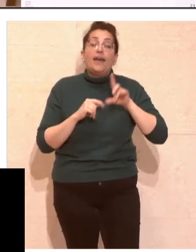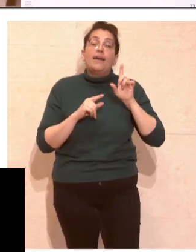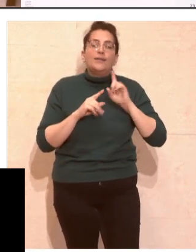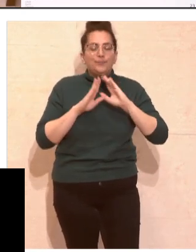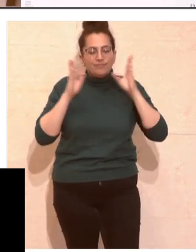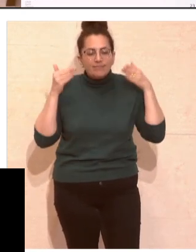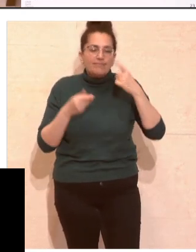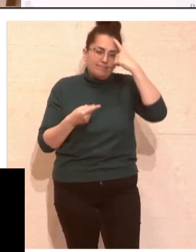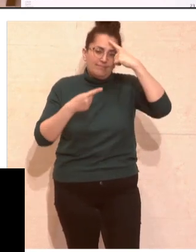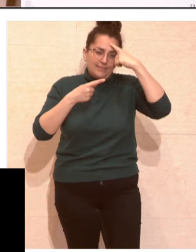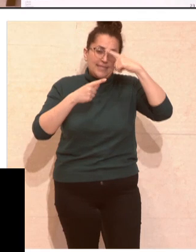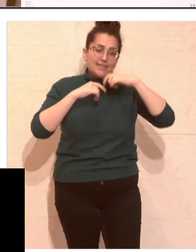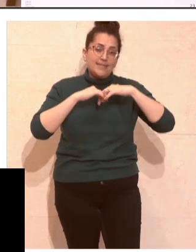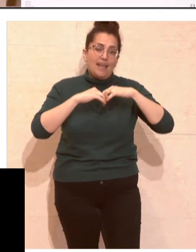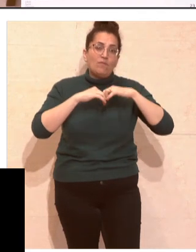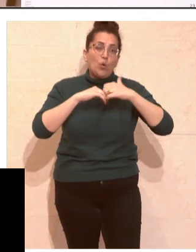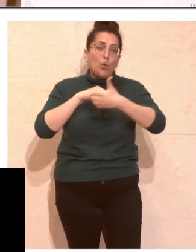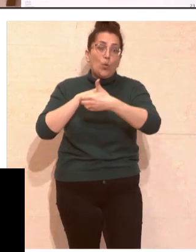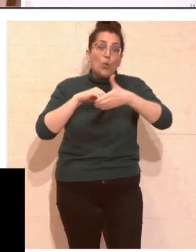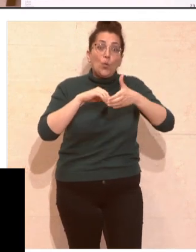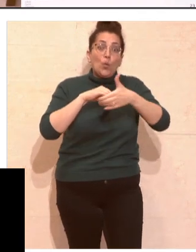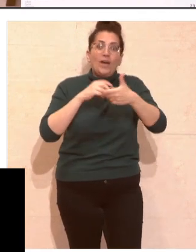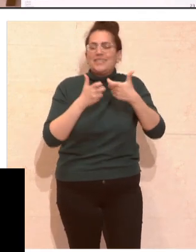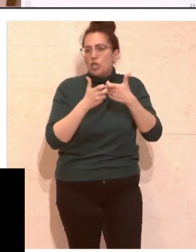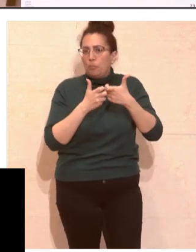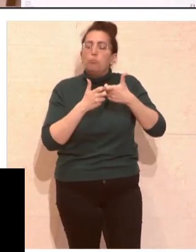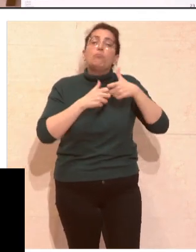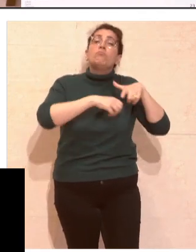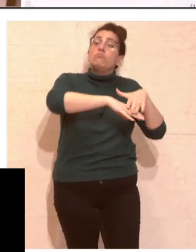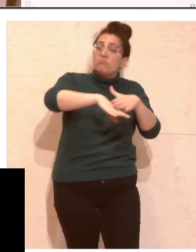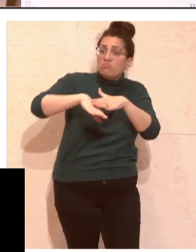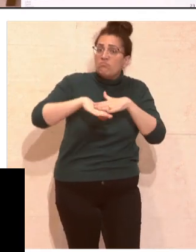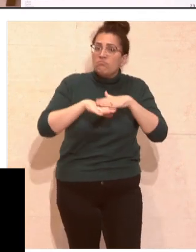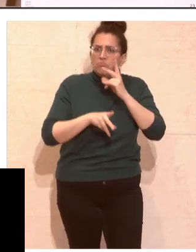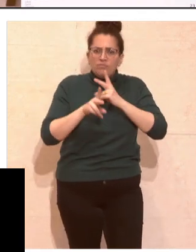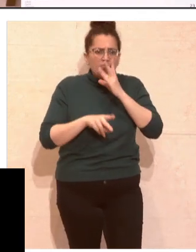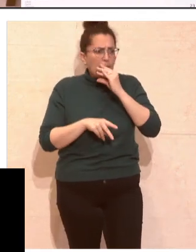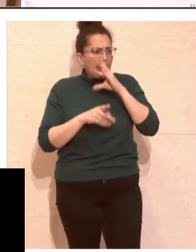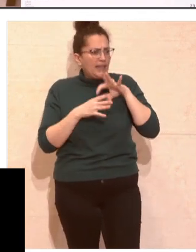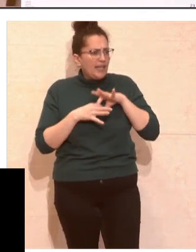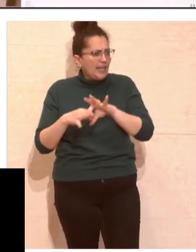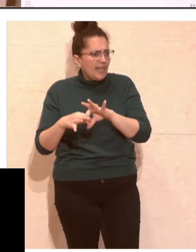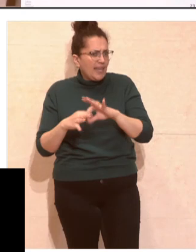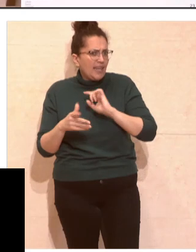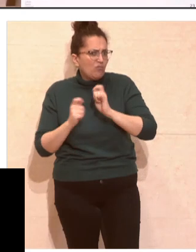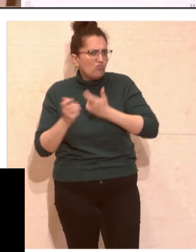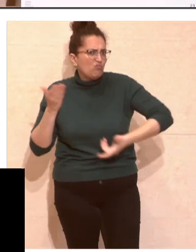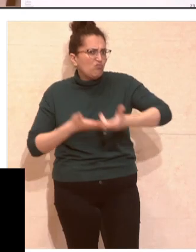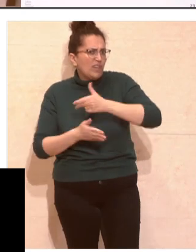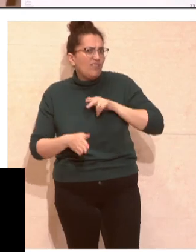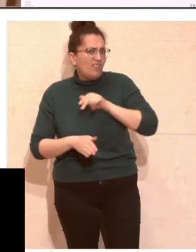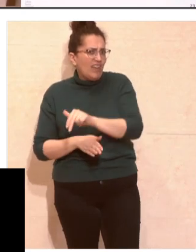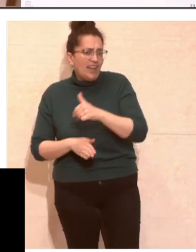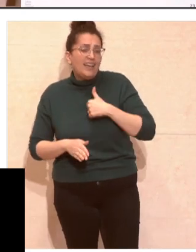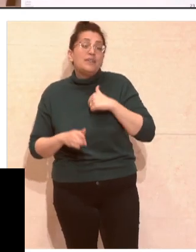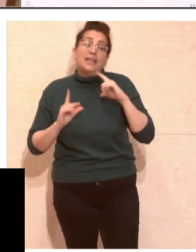dans les recommandations, évidemment, je vous laisse aussi, je pense cet après-midi, on va davantage en discuter, offrir un milieu scolaire